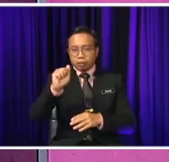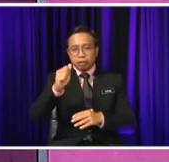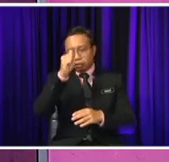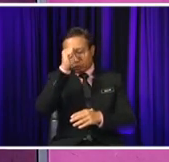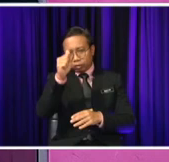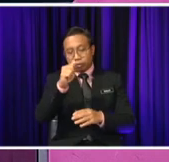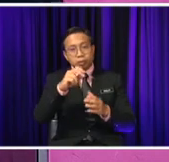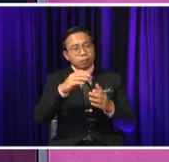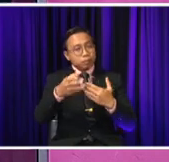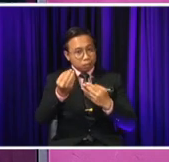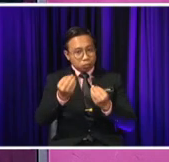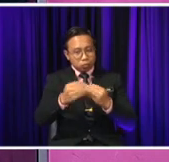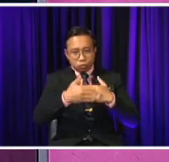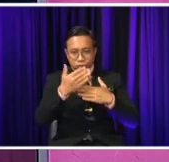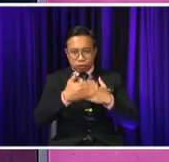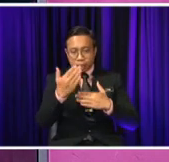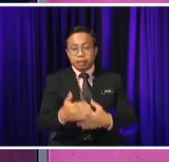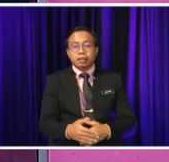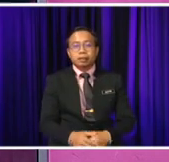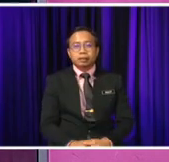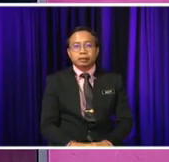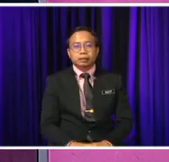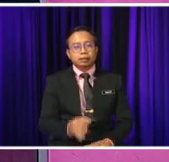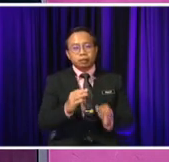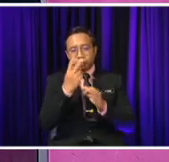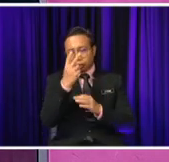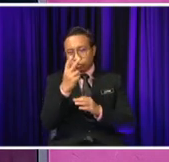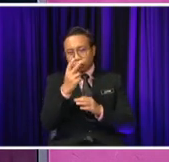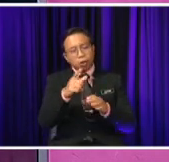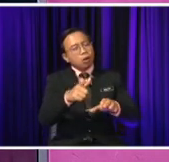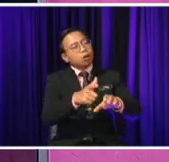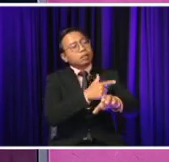dan pengurusan Islam murid-murid di rumah kan kalau begitu